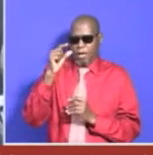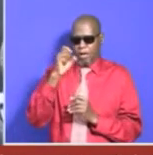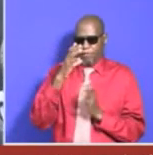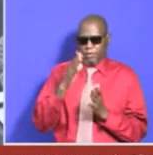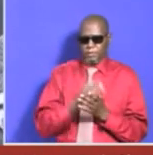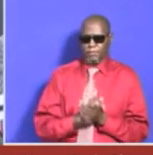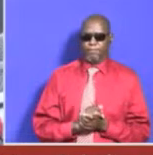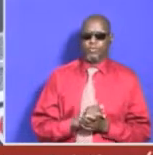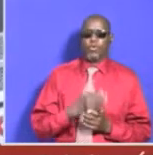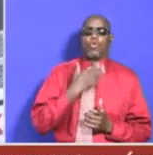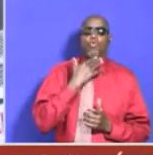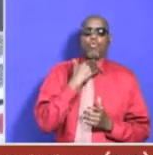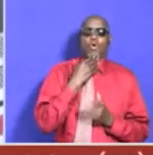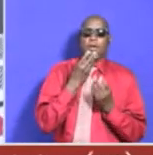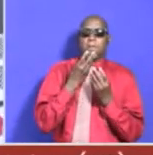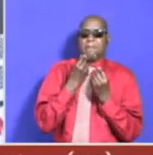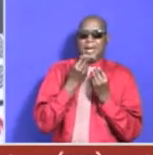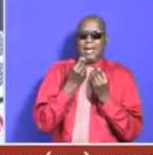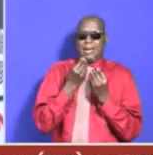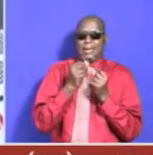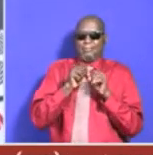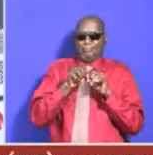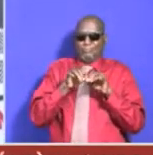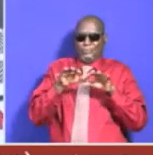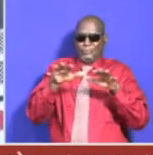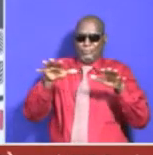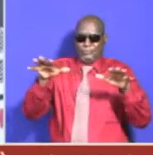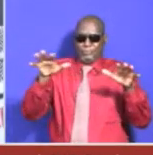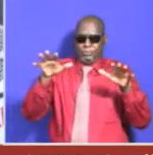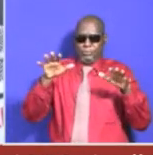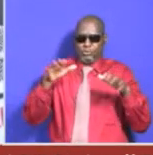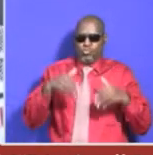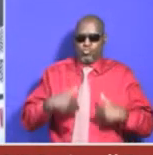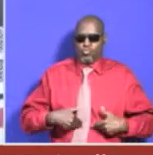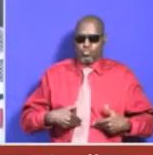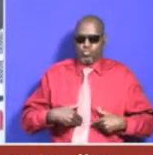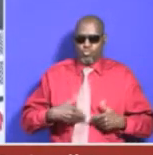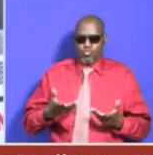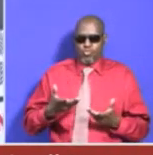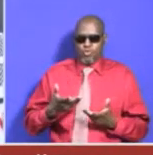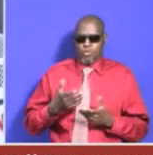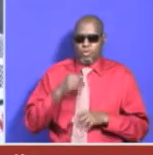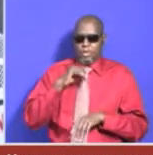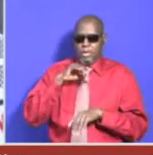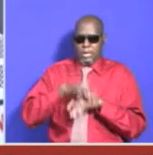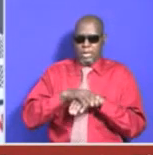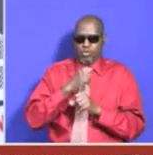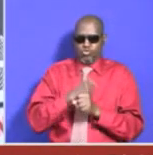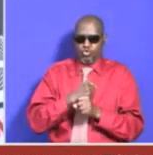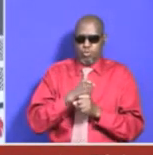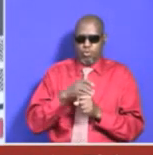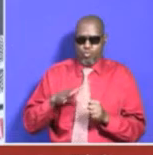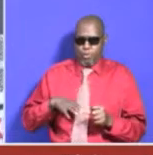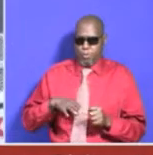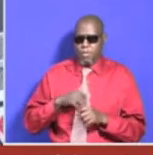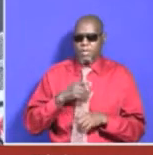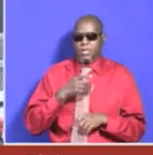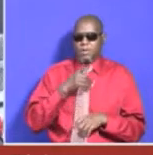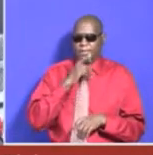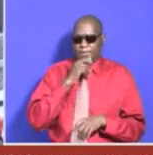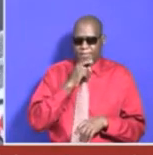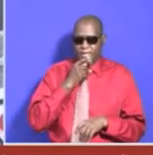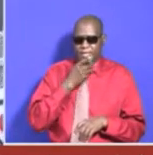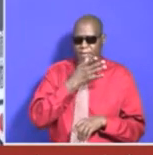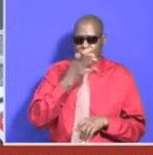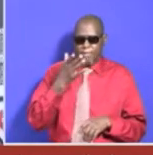pesa yende kila mahali Narok, iacho kwa mifuko ya vijana ambao wana kazi, akina mama ambao wanataka pesa, akina baba ambao wanataka